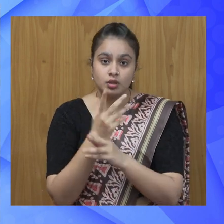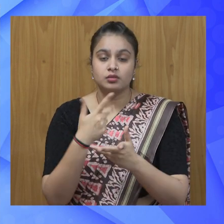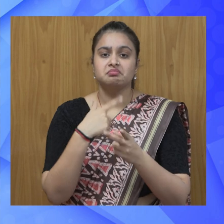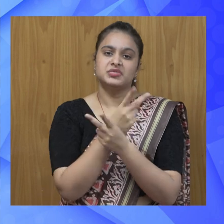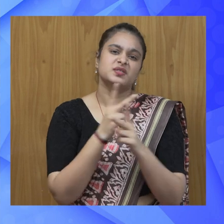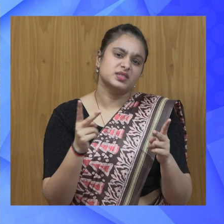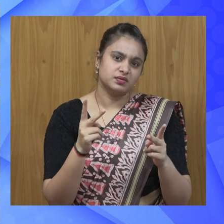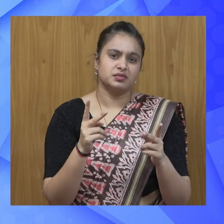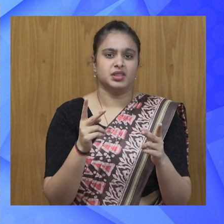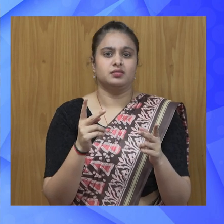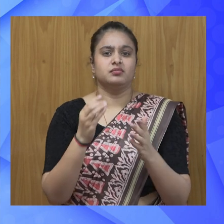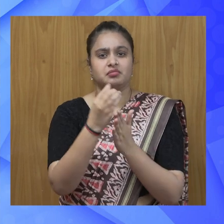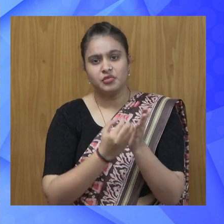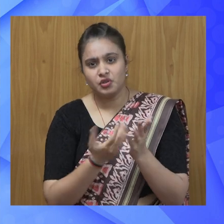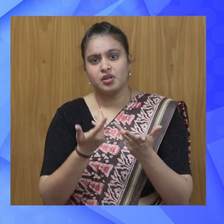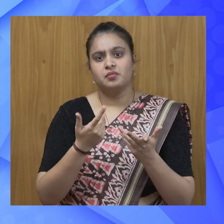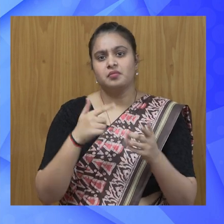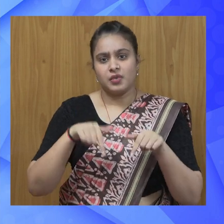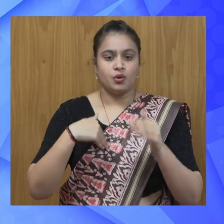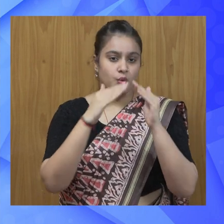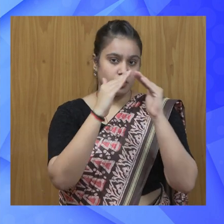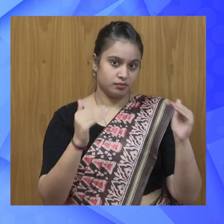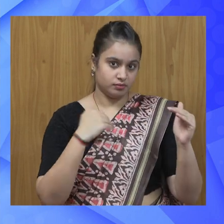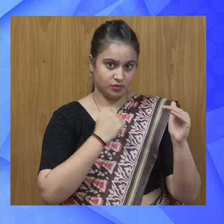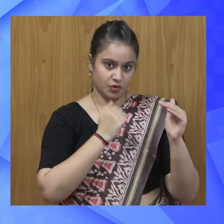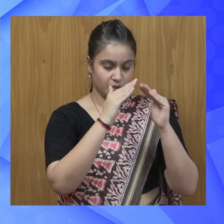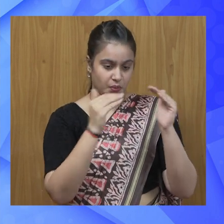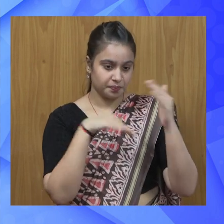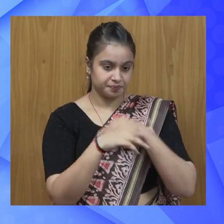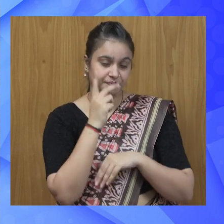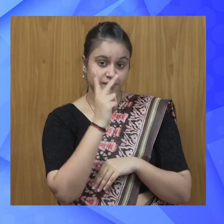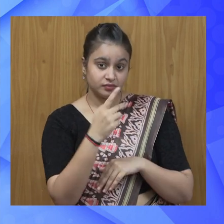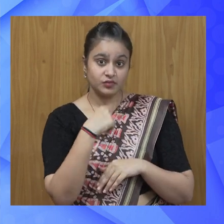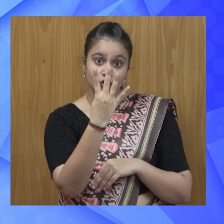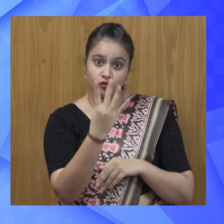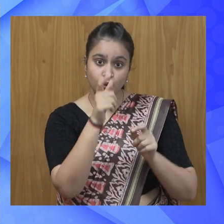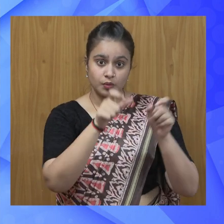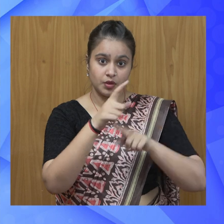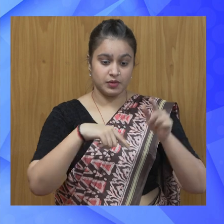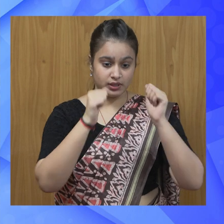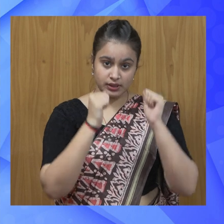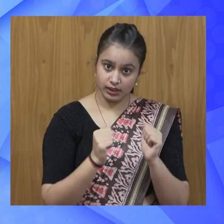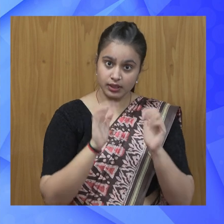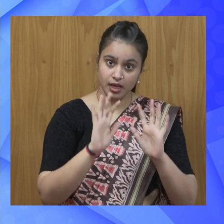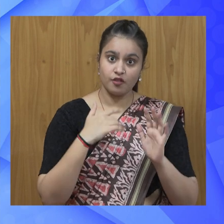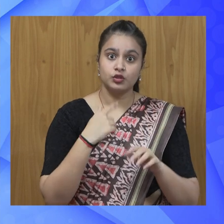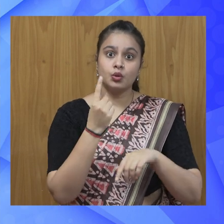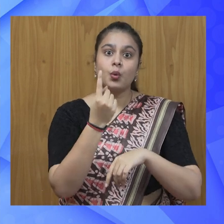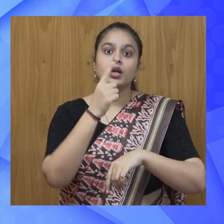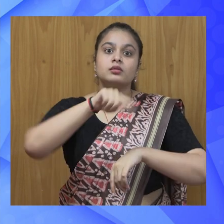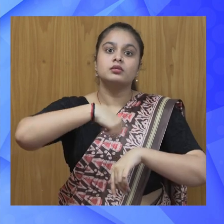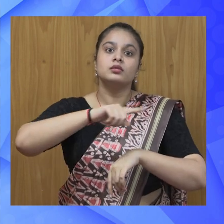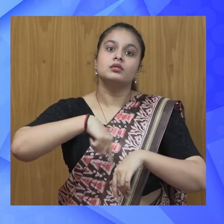हैं. कभी कभी मैं भी देखता हूँ अपने घर पे कि हम अगर चार आदमी बैठे हैं तो चारों आदमी हम आपस में एक घंटे तक भी मोबाइल